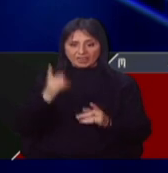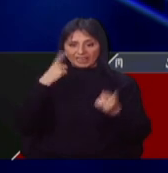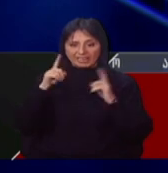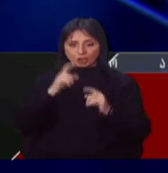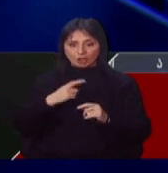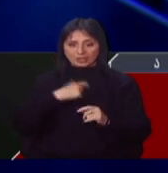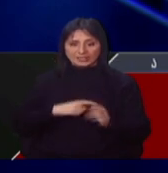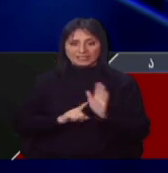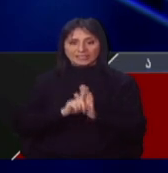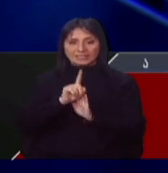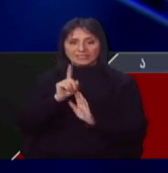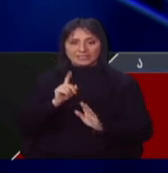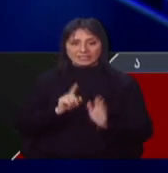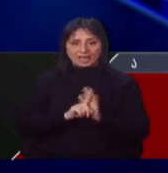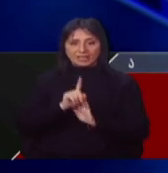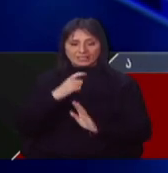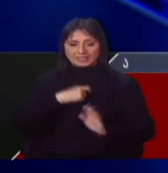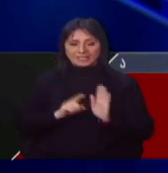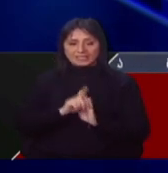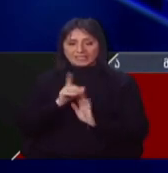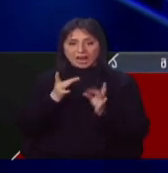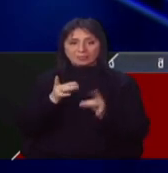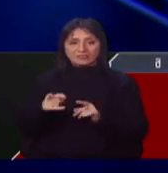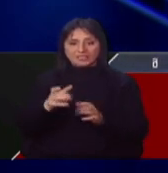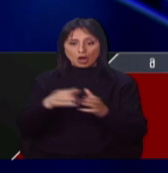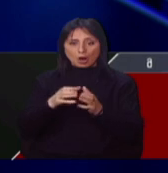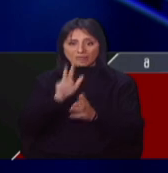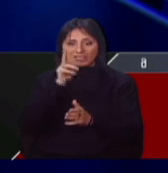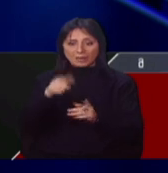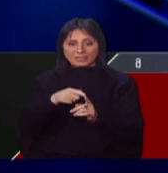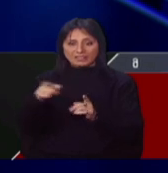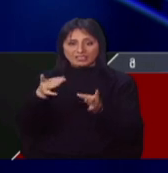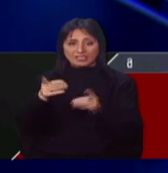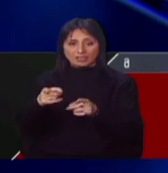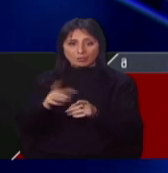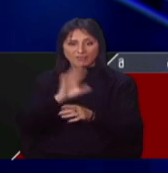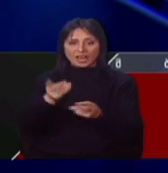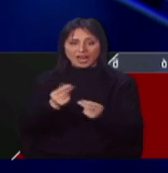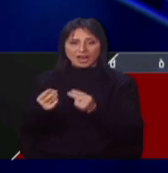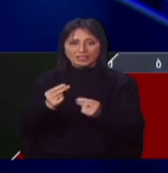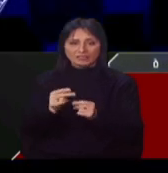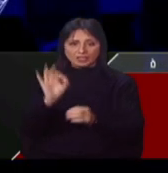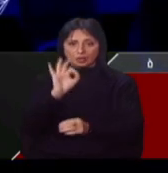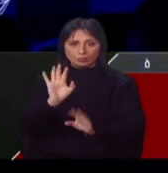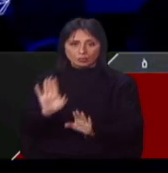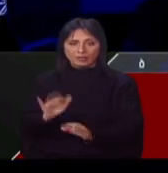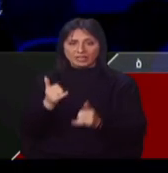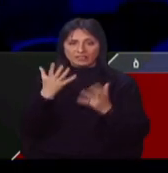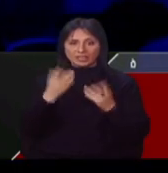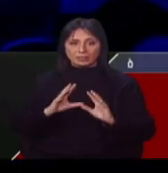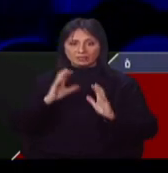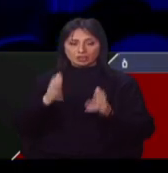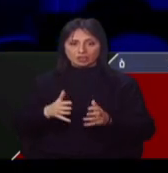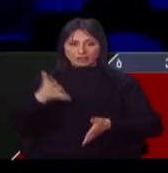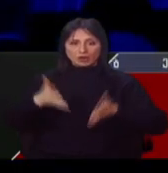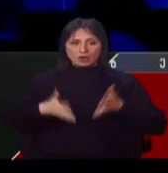ინოვაციური სტარტაპი სტატუსი და ამ სტატუსის მქონე კომპანიებს სამი წლის განმავლობაში ყველა გადასახადი გაუნულდება. დღევანდელ მსოფლიოში